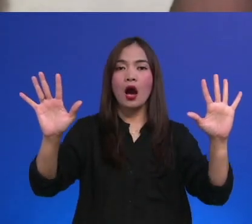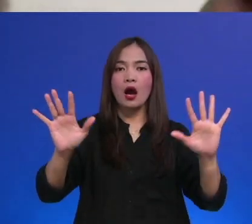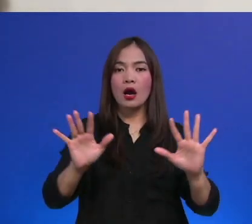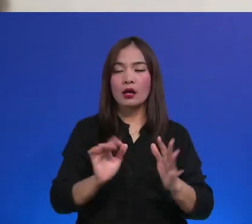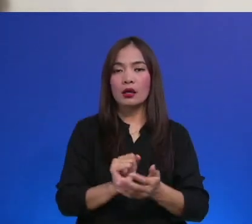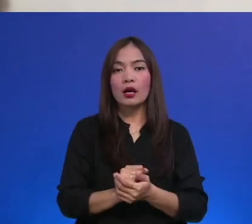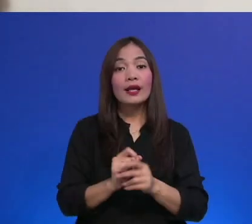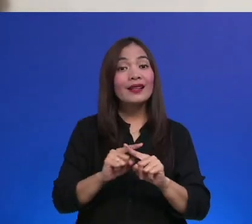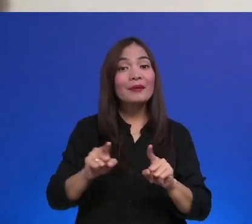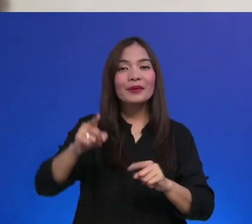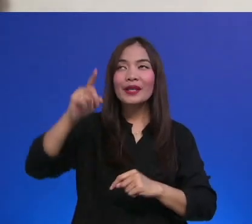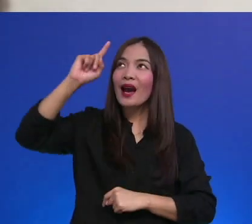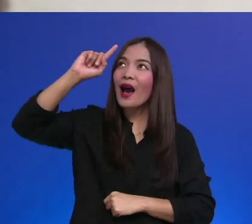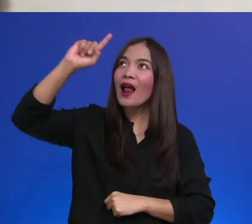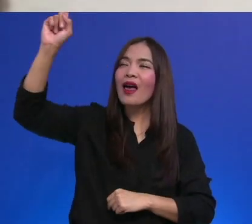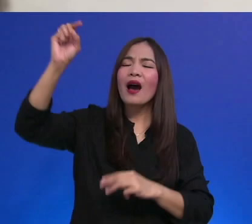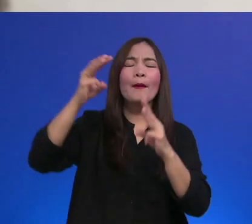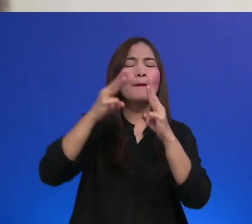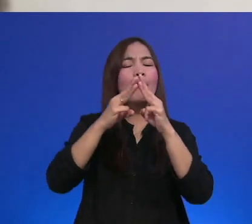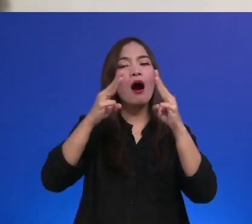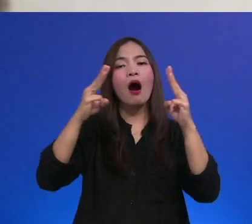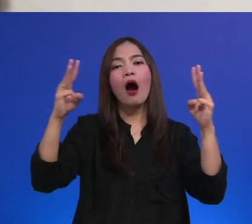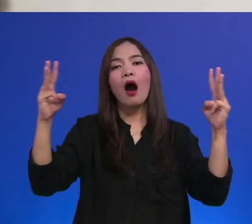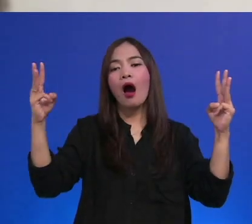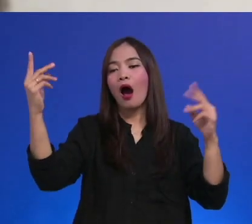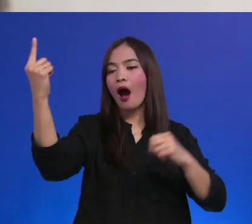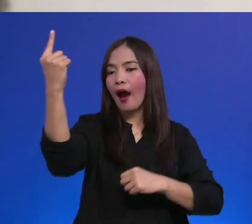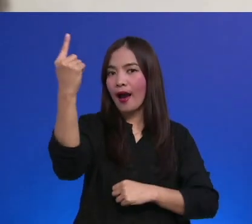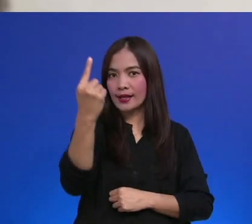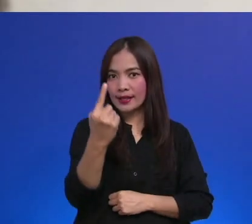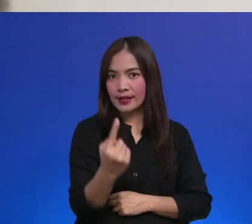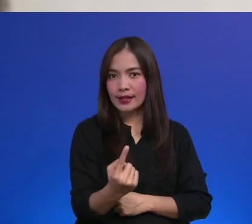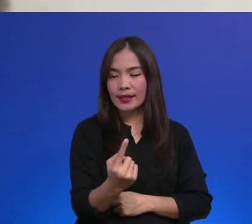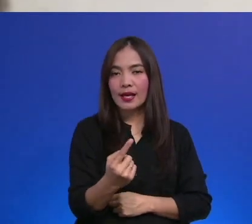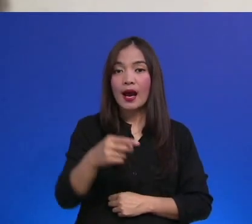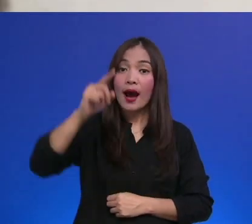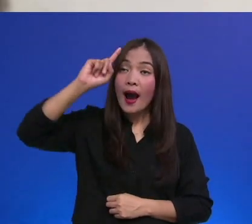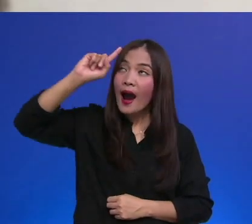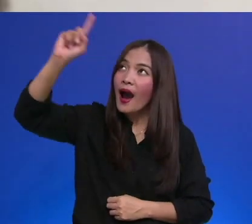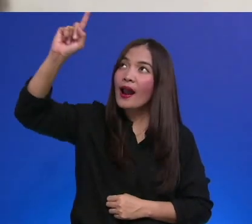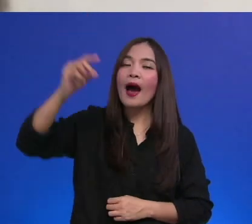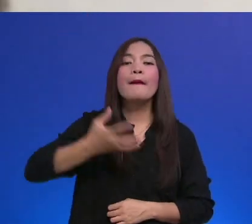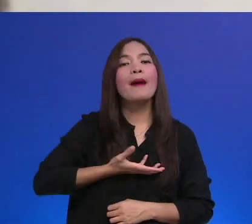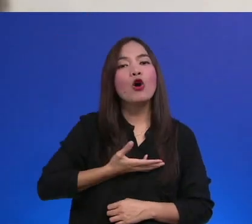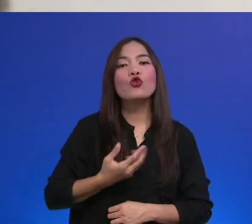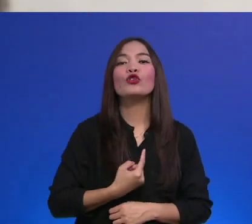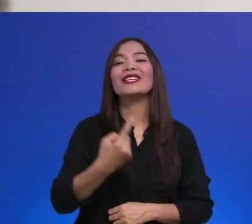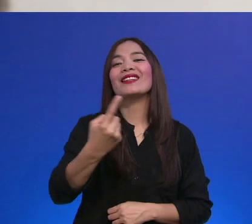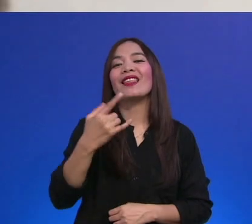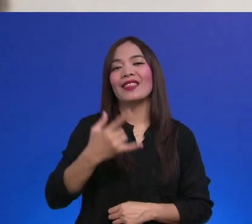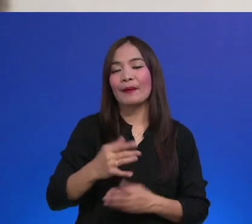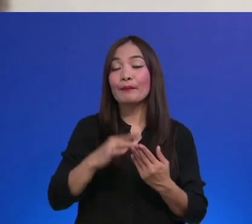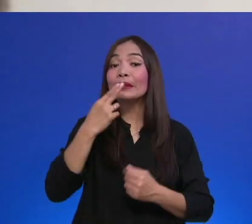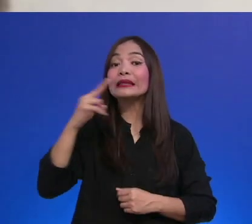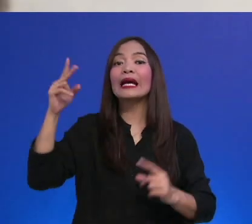Allah Maha hadir Allah menghendaki kita untuk mempercayai